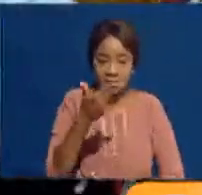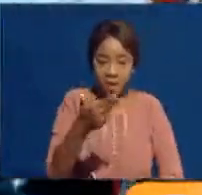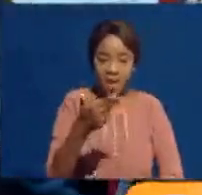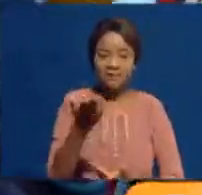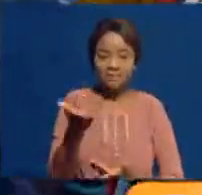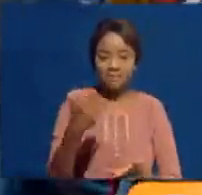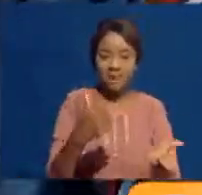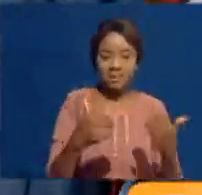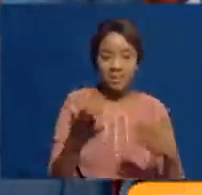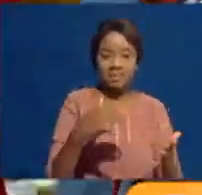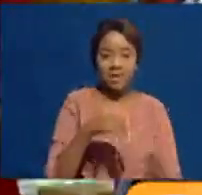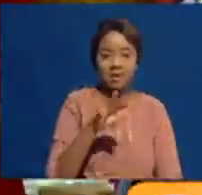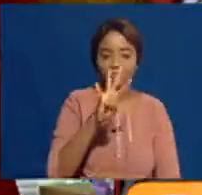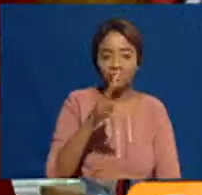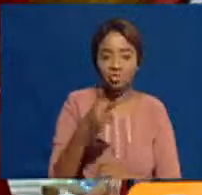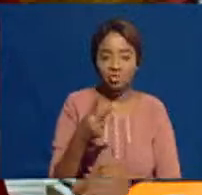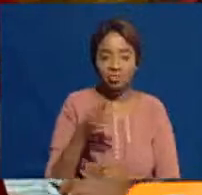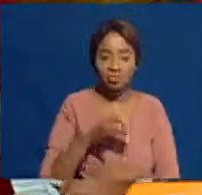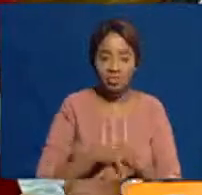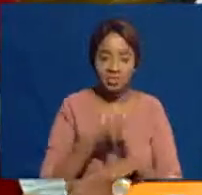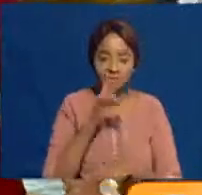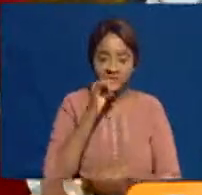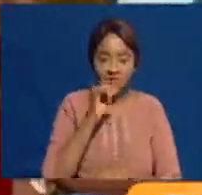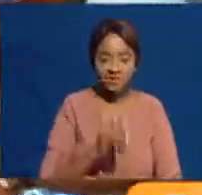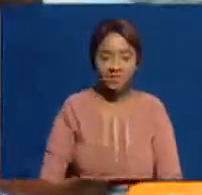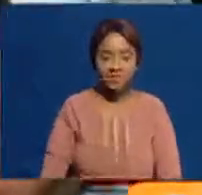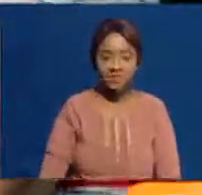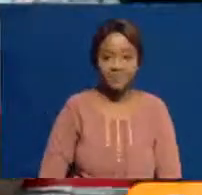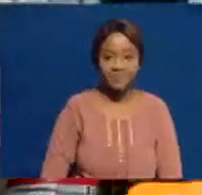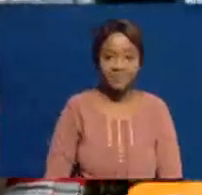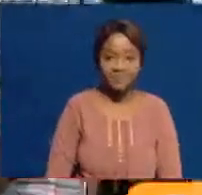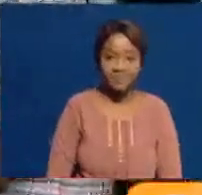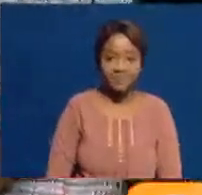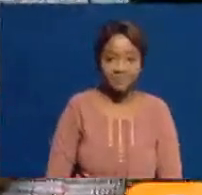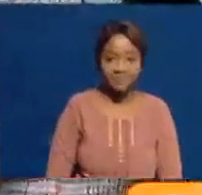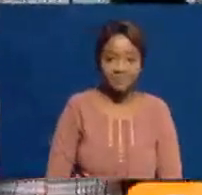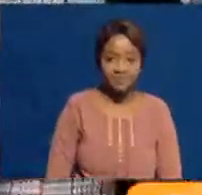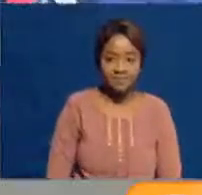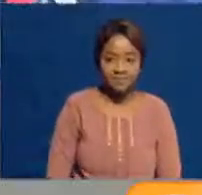ukiendelea. Stephen Leto, runinga ya Citizen.